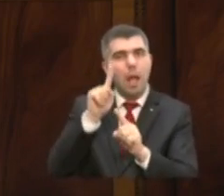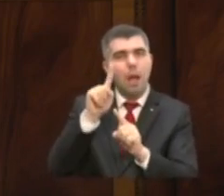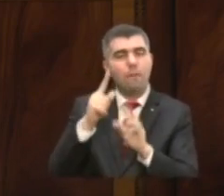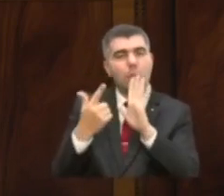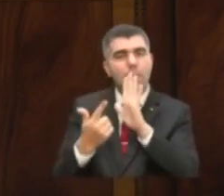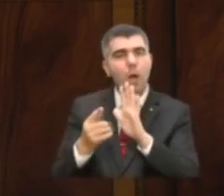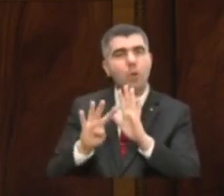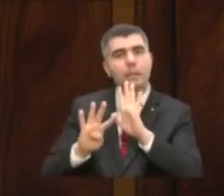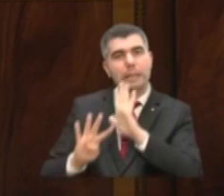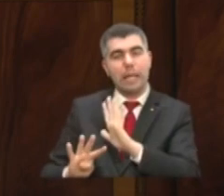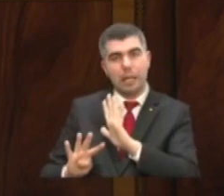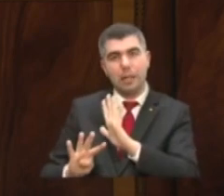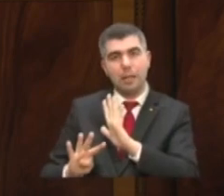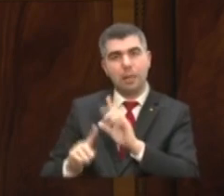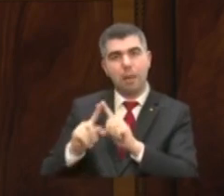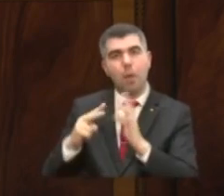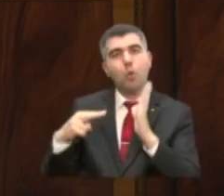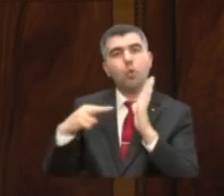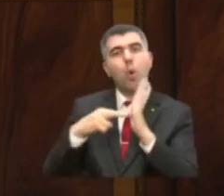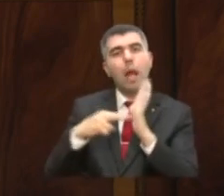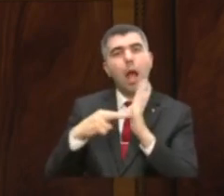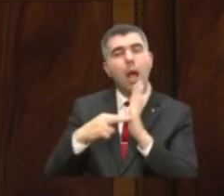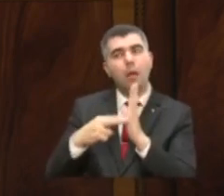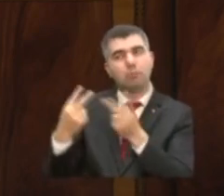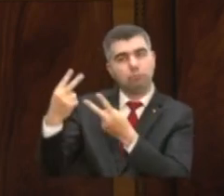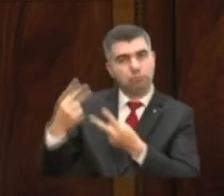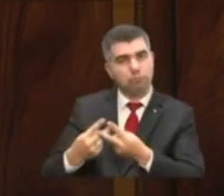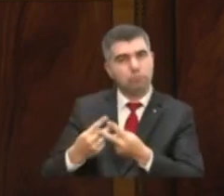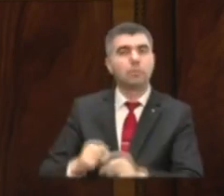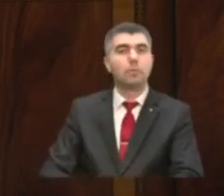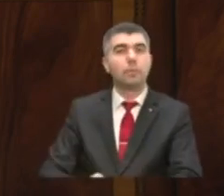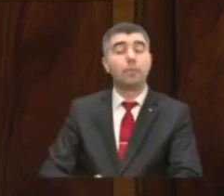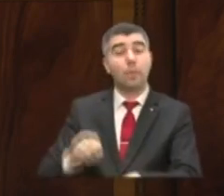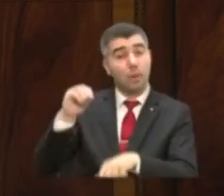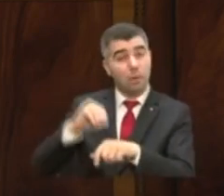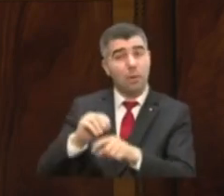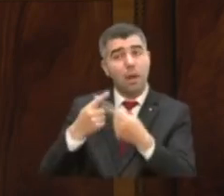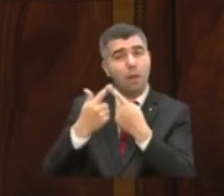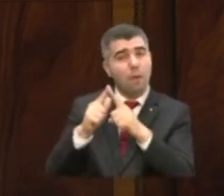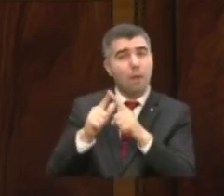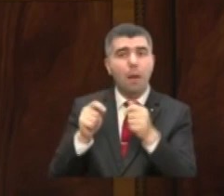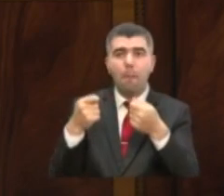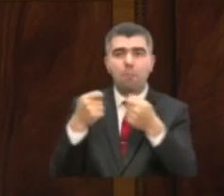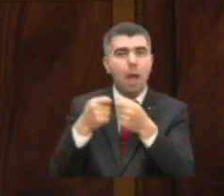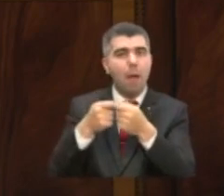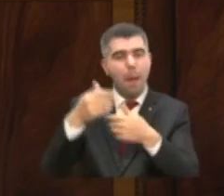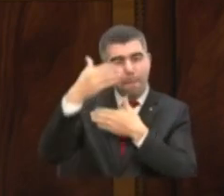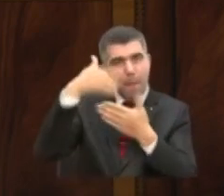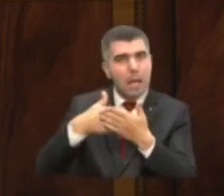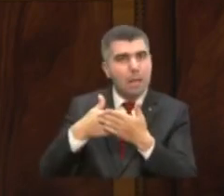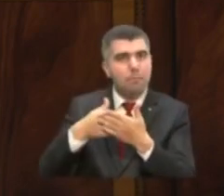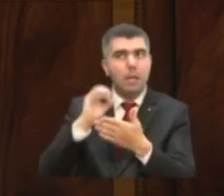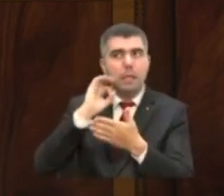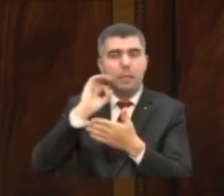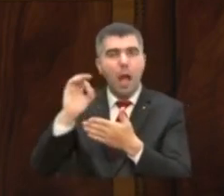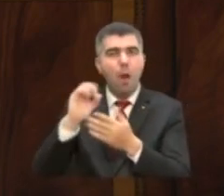لجوء من جنسية سورية. تمكين المهاجرين واللاجئين من الولوج إلى مجموعة الخدمات العمومية التي يلجأ إليها عموم